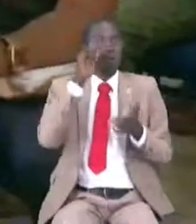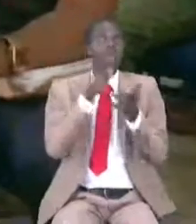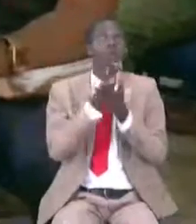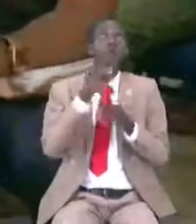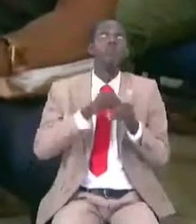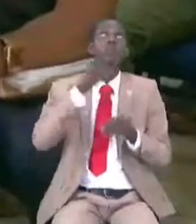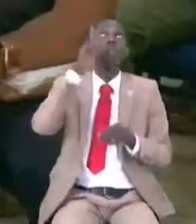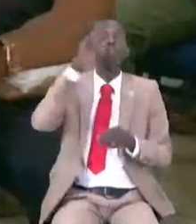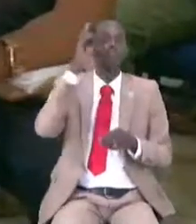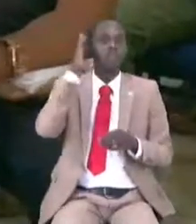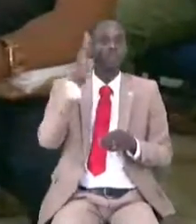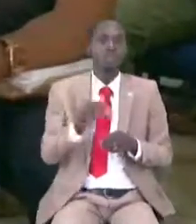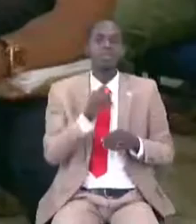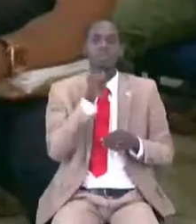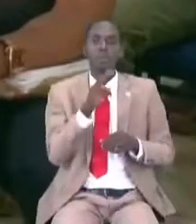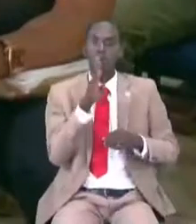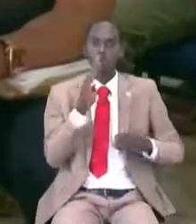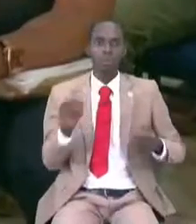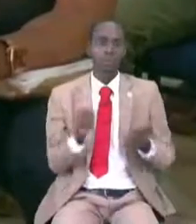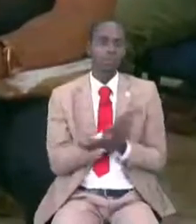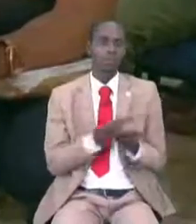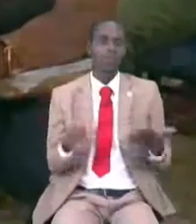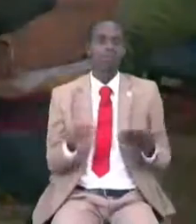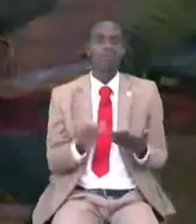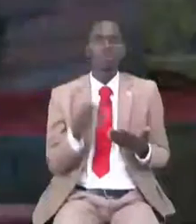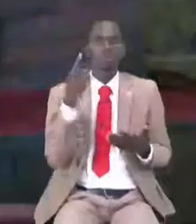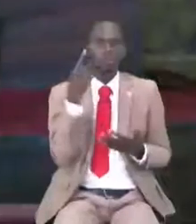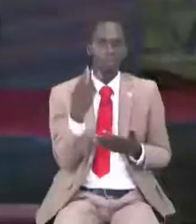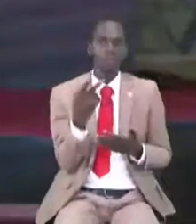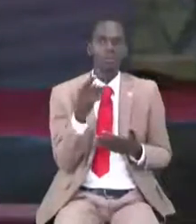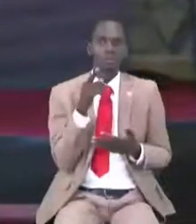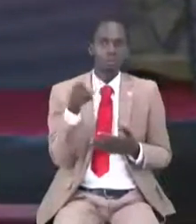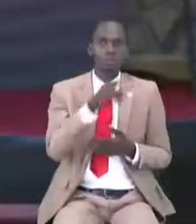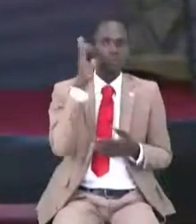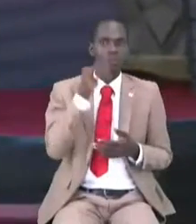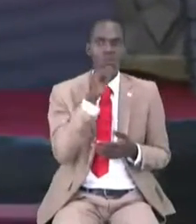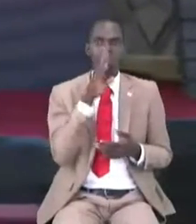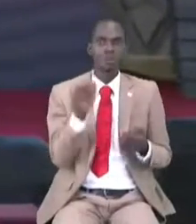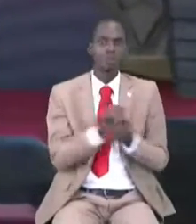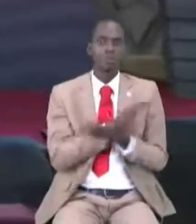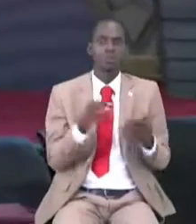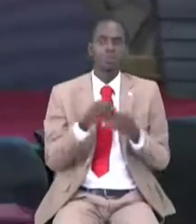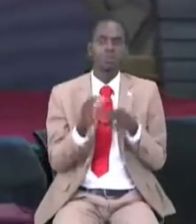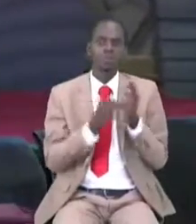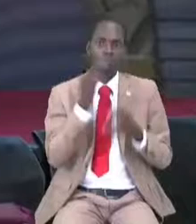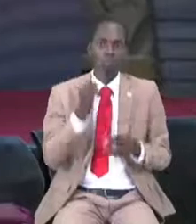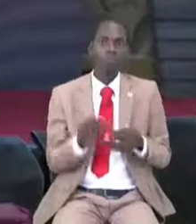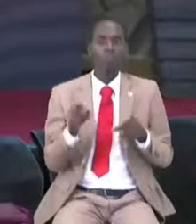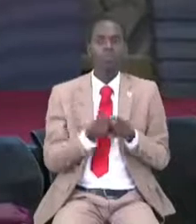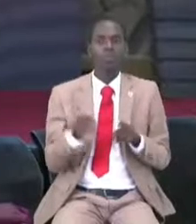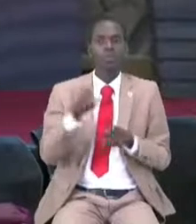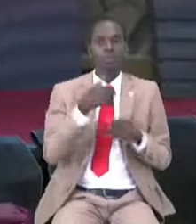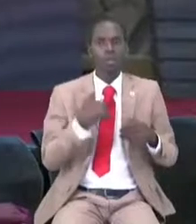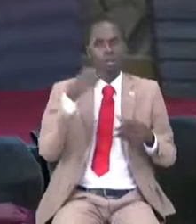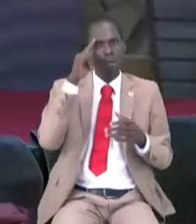pas. Comme tu crois au Seigneur Jésus-Christ, alors, comme nous croyons au Seigneur, nous avons la